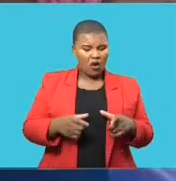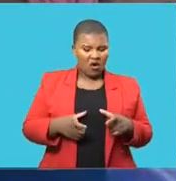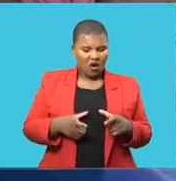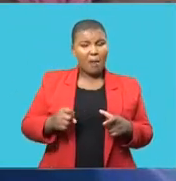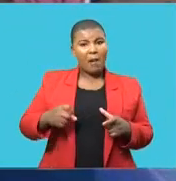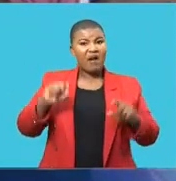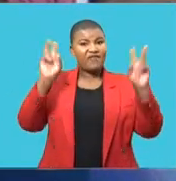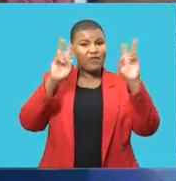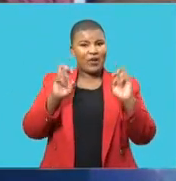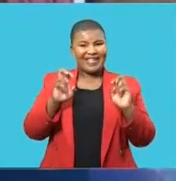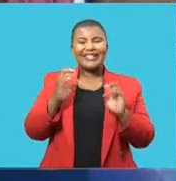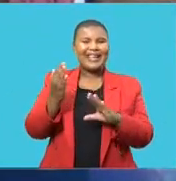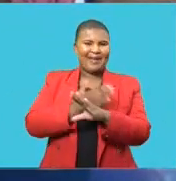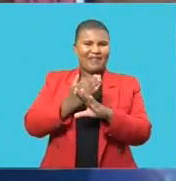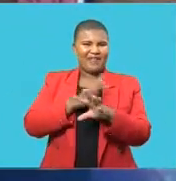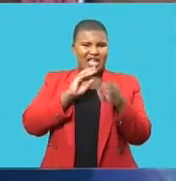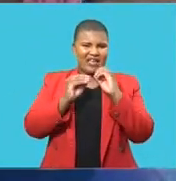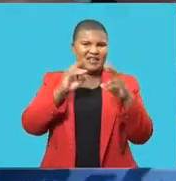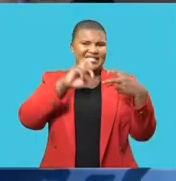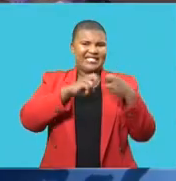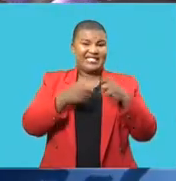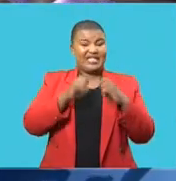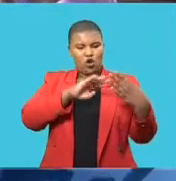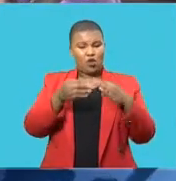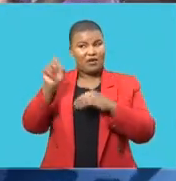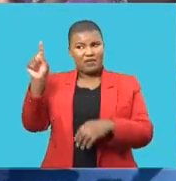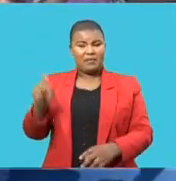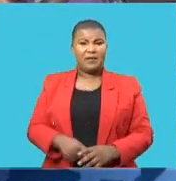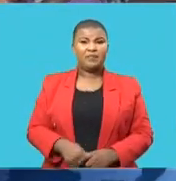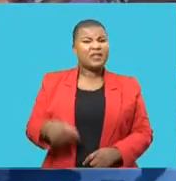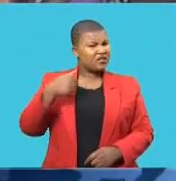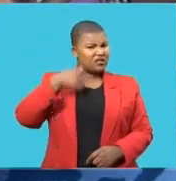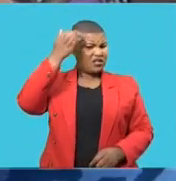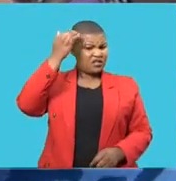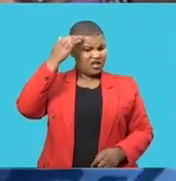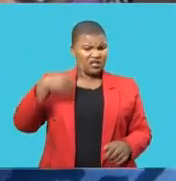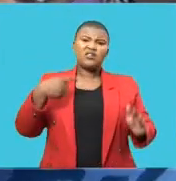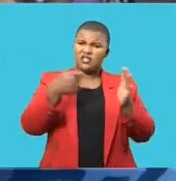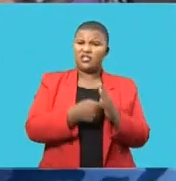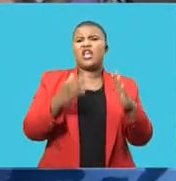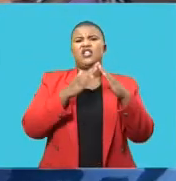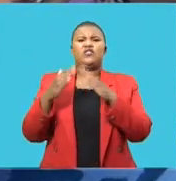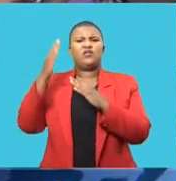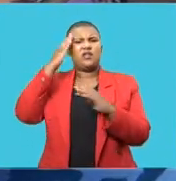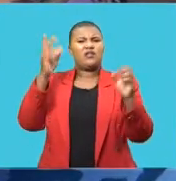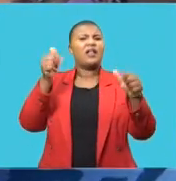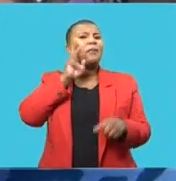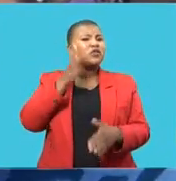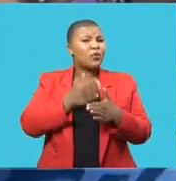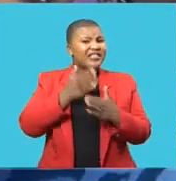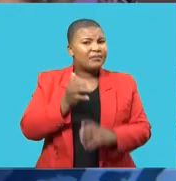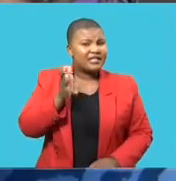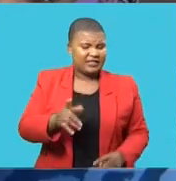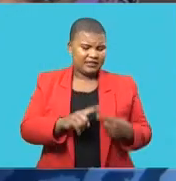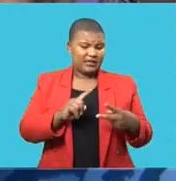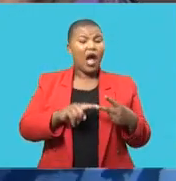wona. Ayilungisa inkinga lezi zikhona lapha eNaturena. Siyazi sithenga izindlu sazi ukuthi amanzi meli wakhokele ngoba uzowasebenzisa.